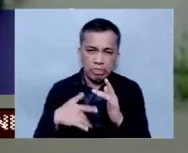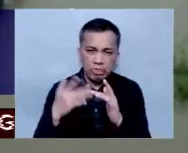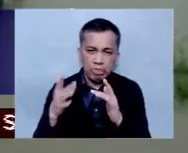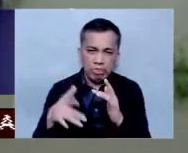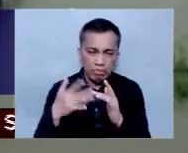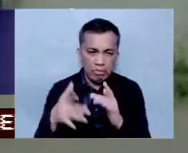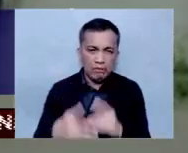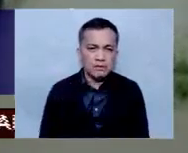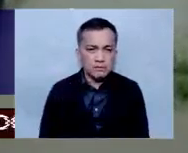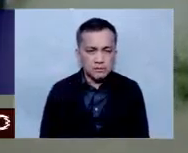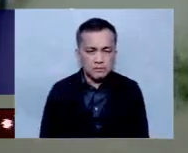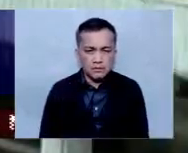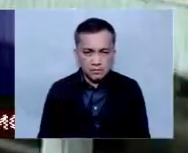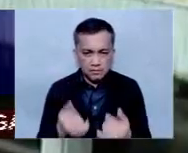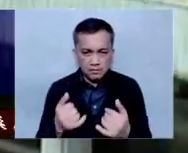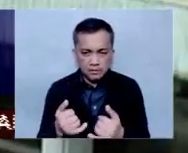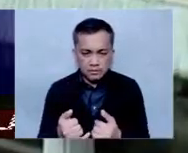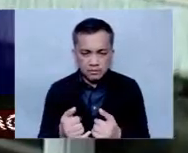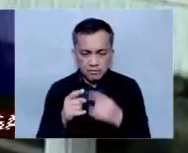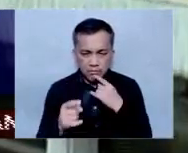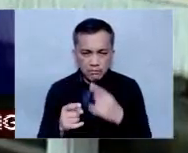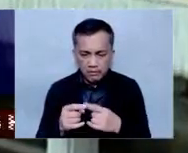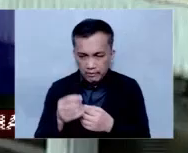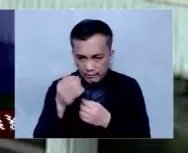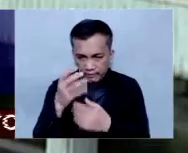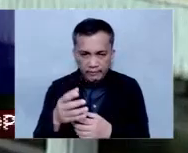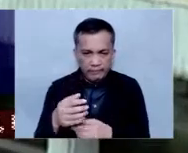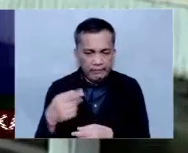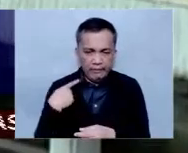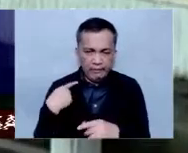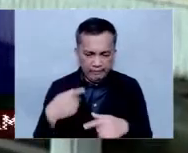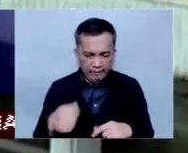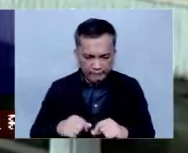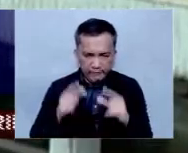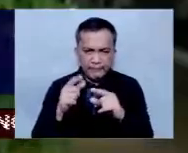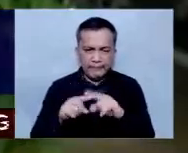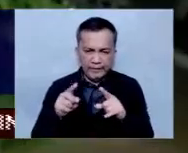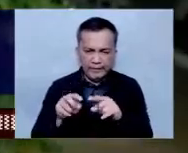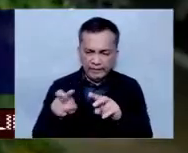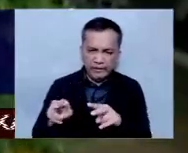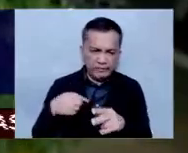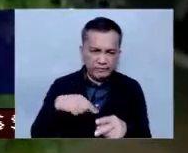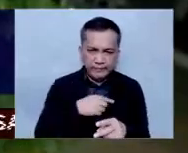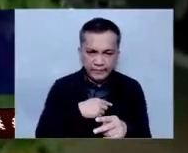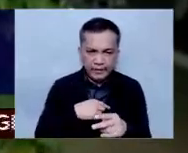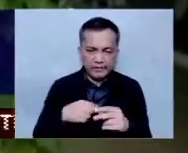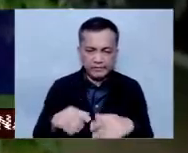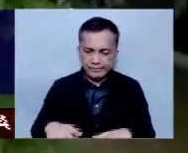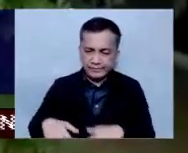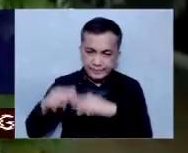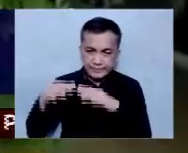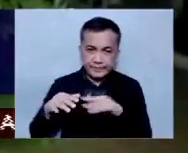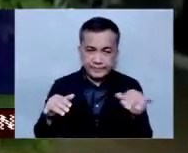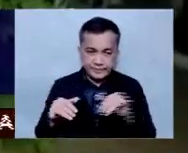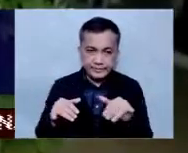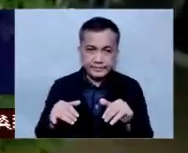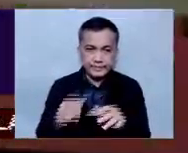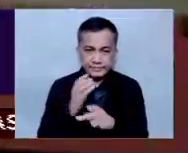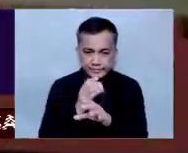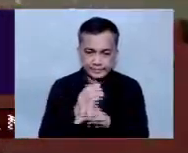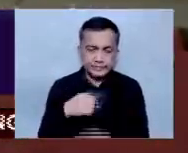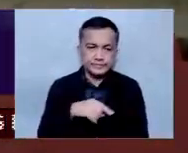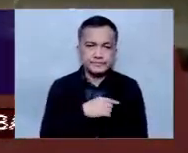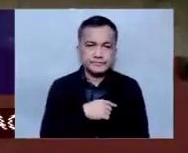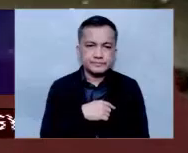Mean, as you mentioned, hindi din tayo makapag-live, no? Dahil kahit tayo ay nalubog din sa baha yung sakya natin, yung